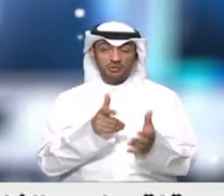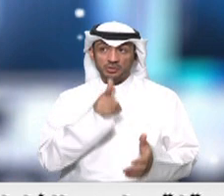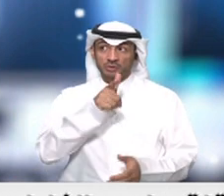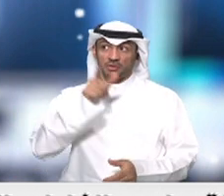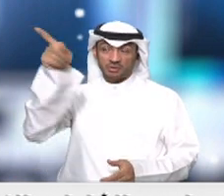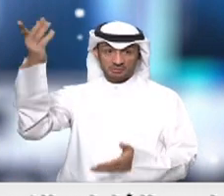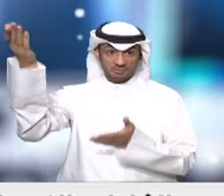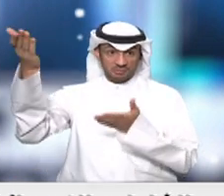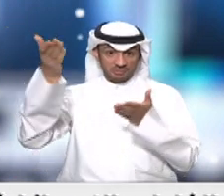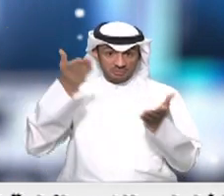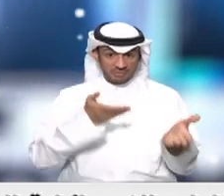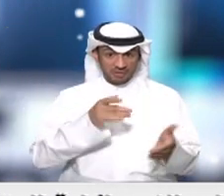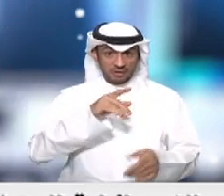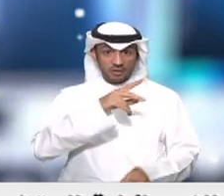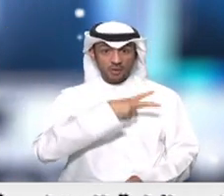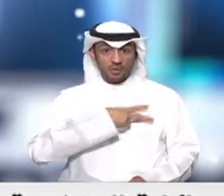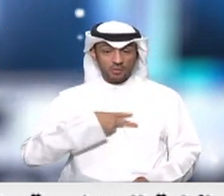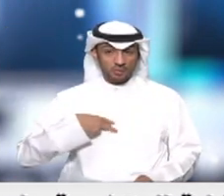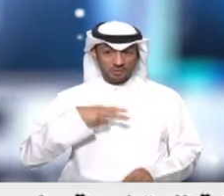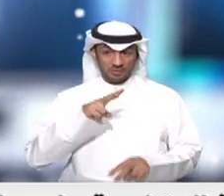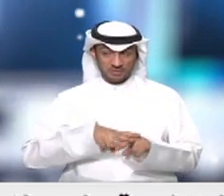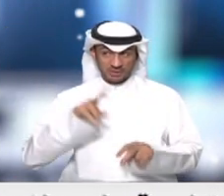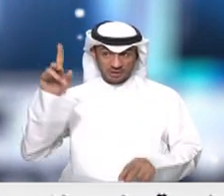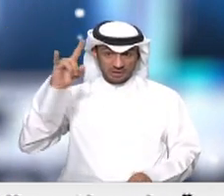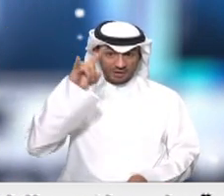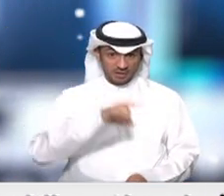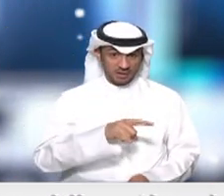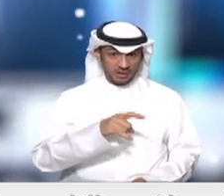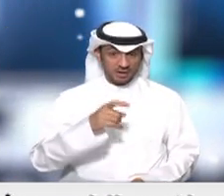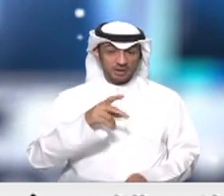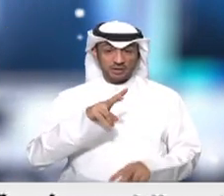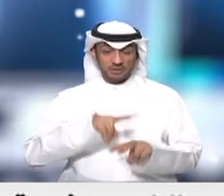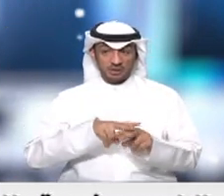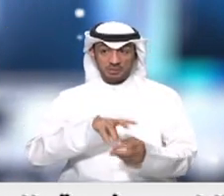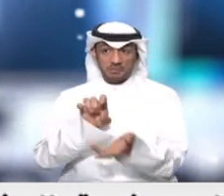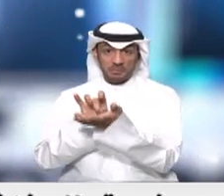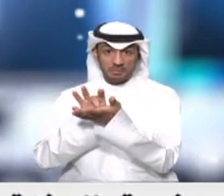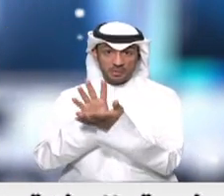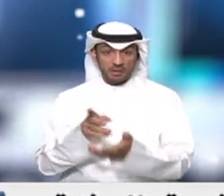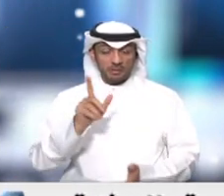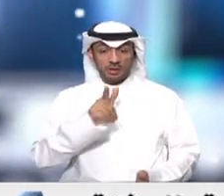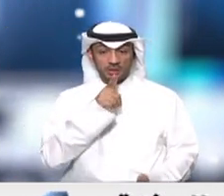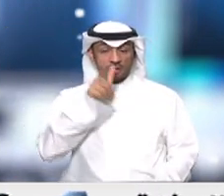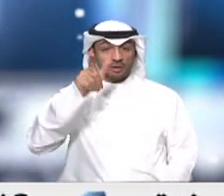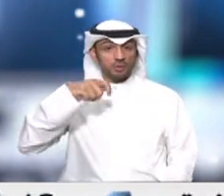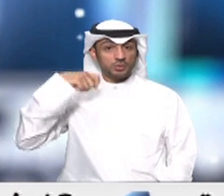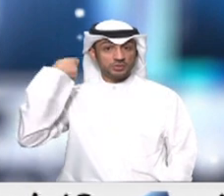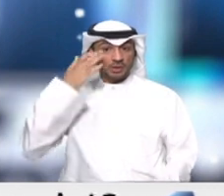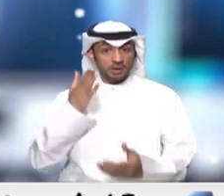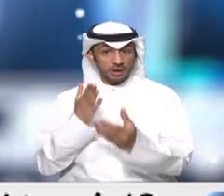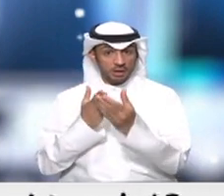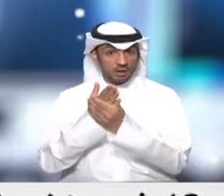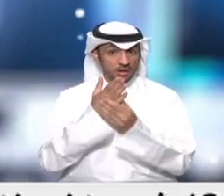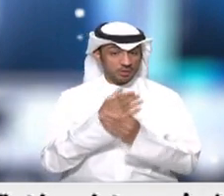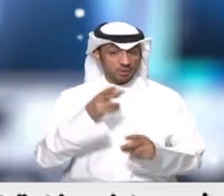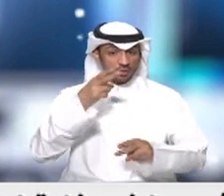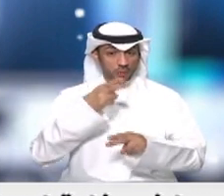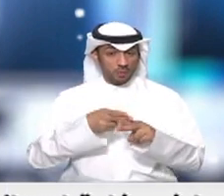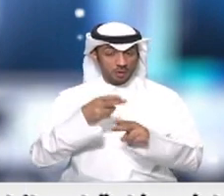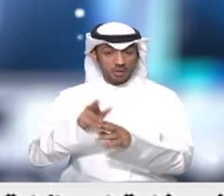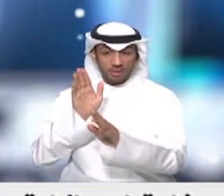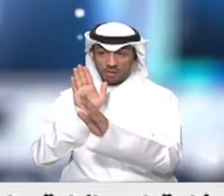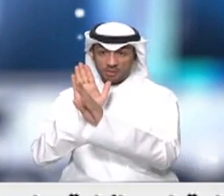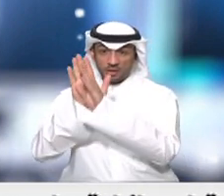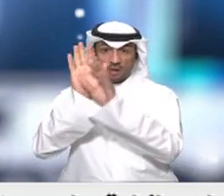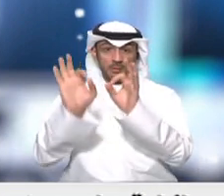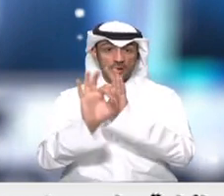فيه من قبل حكومه الاحتلال واكدت وزاره الخارجيه في بيان لها على دعم دوله الكويت الكامل ل